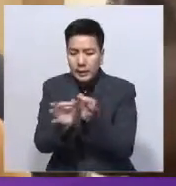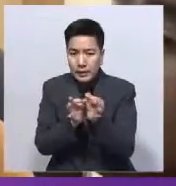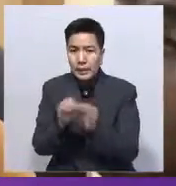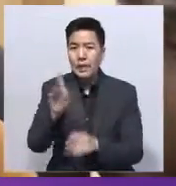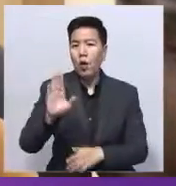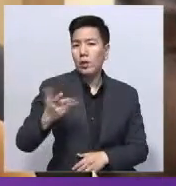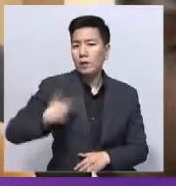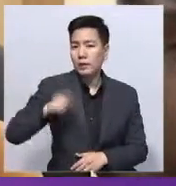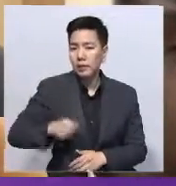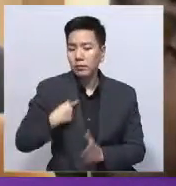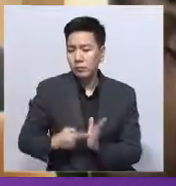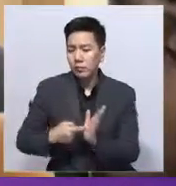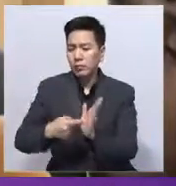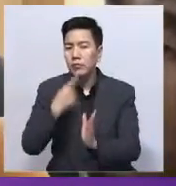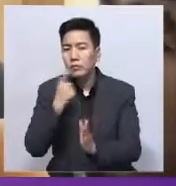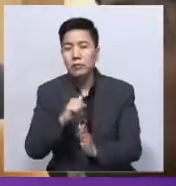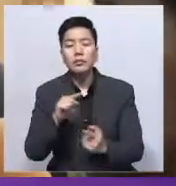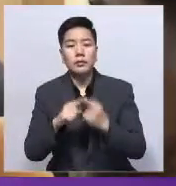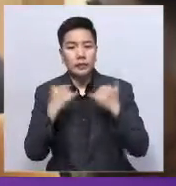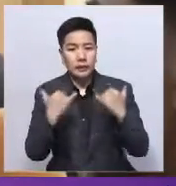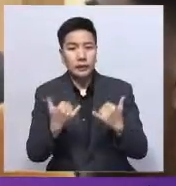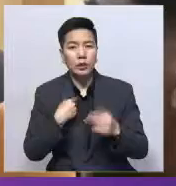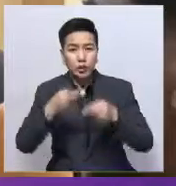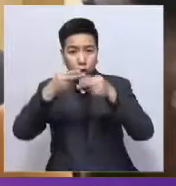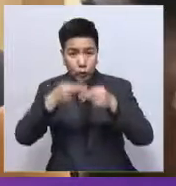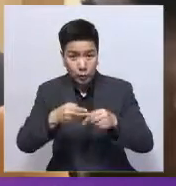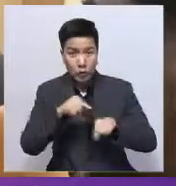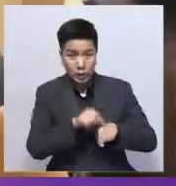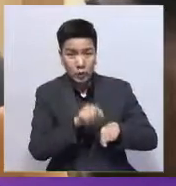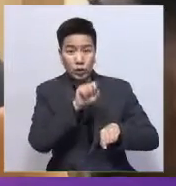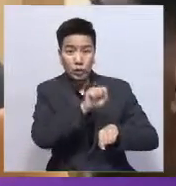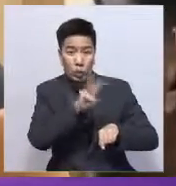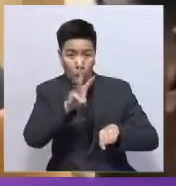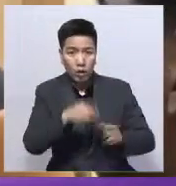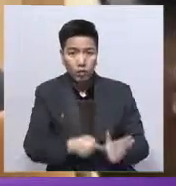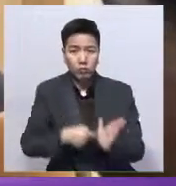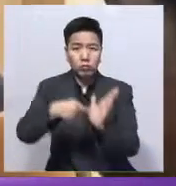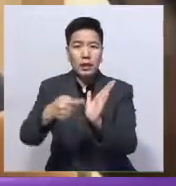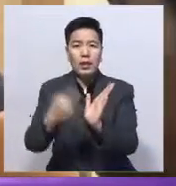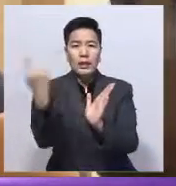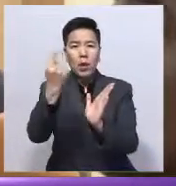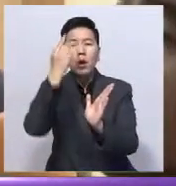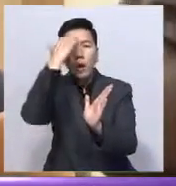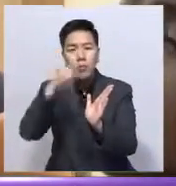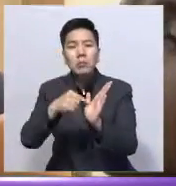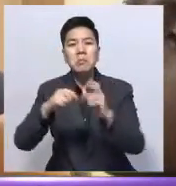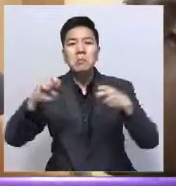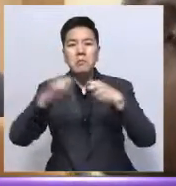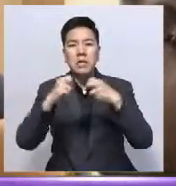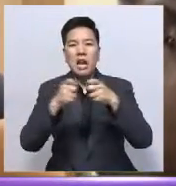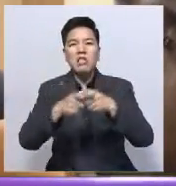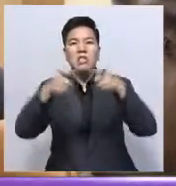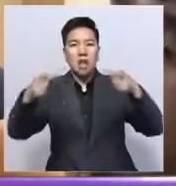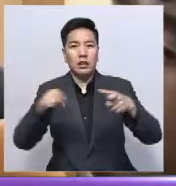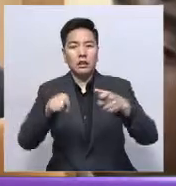จงการดำเนินการดังกล่าวนะครับก็ระบุที่ส่งเฉพาะตัวของร่างกฎหมายที่มาสว.นะครับเพราะว่ามันเป็นปัญหาใหญ่